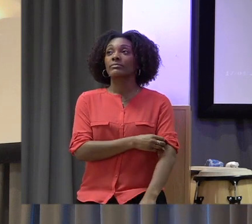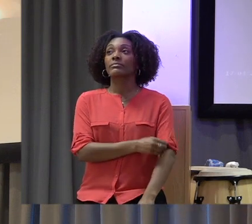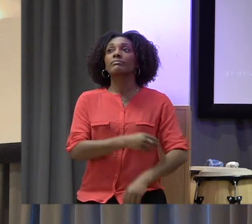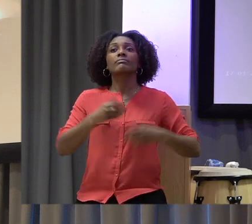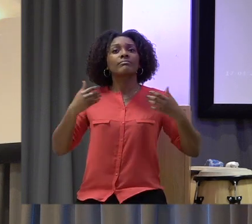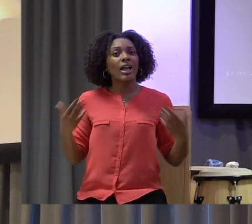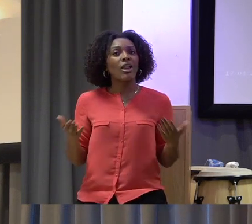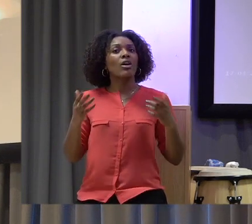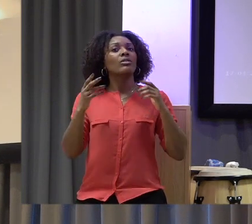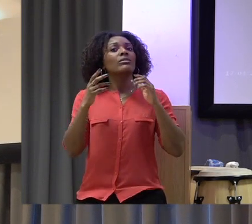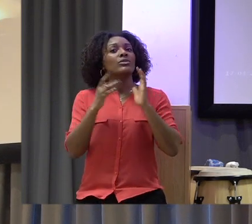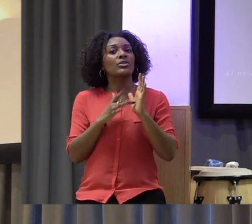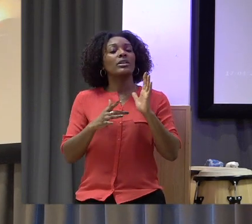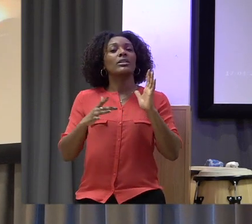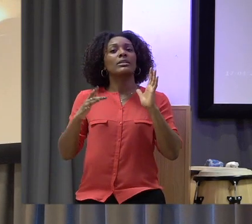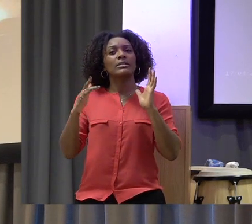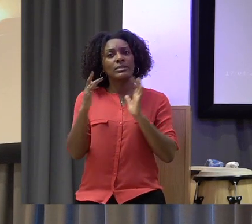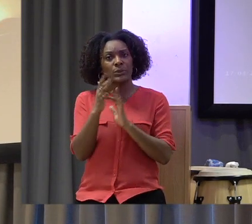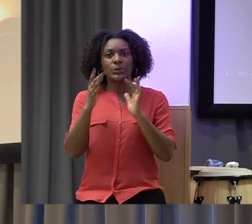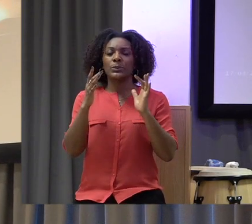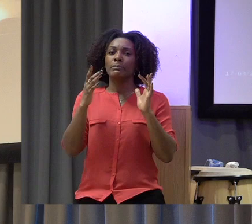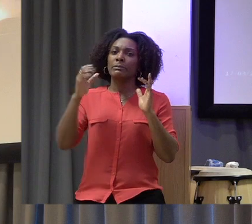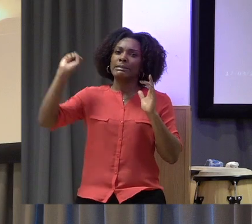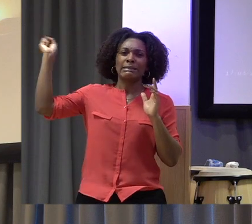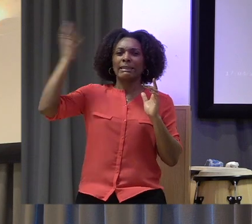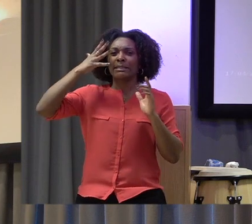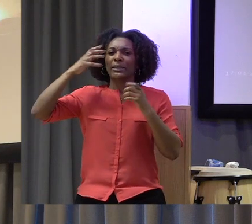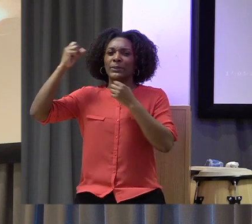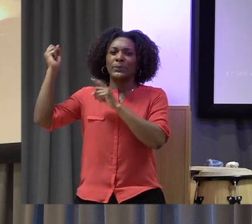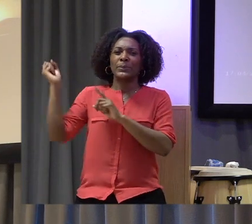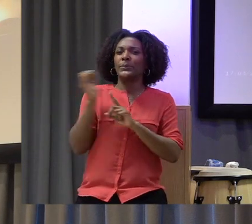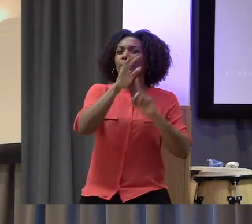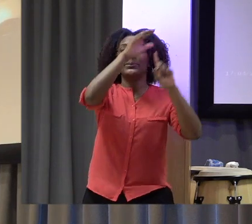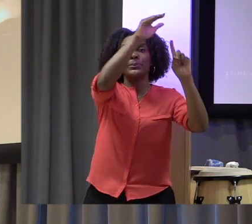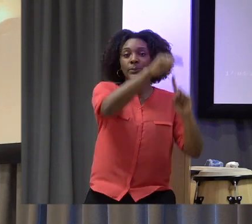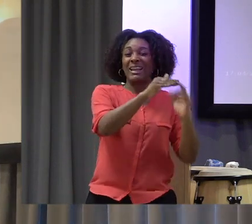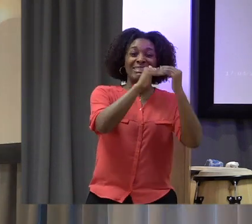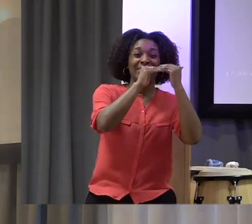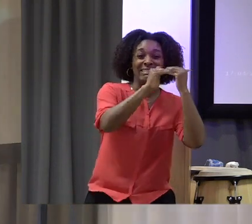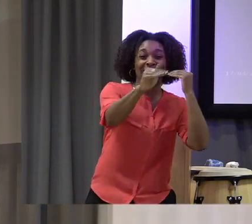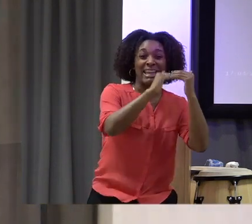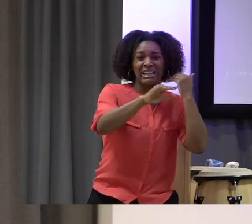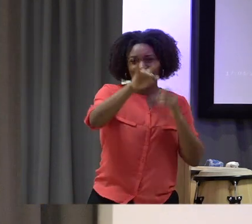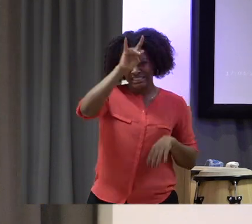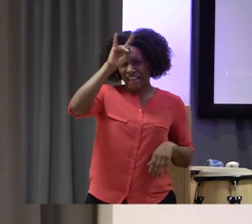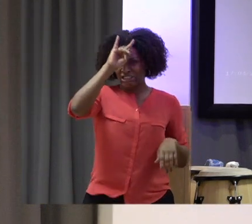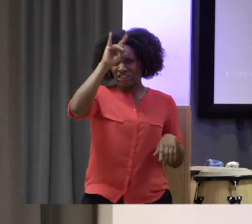Alors Jésus fut emmené par l'Esprit dans le désert pour être tenté par le